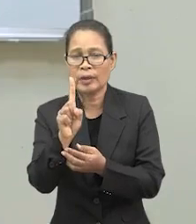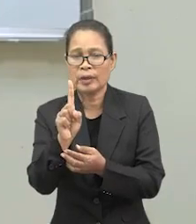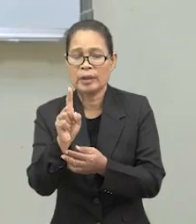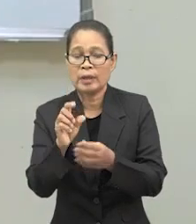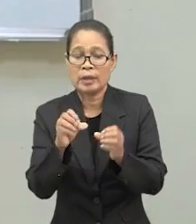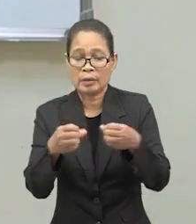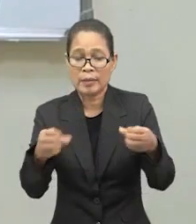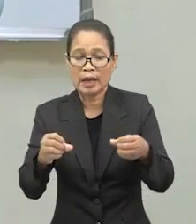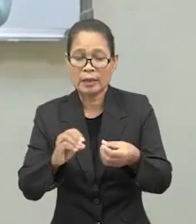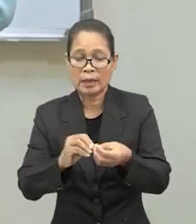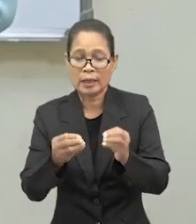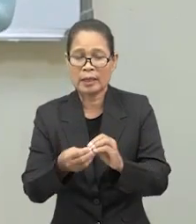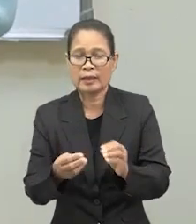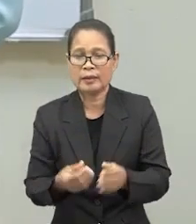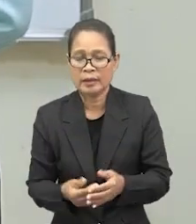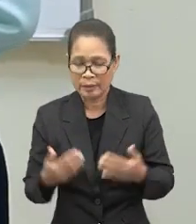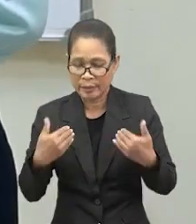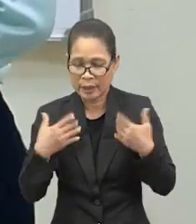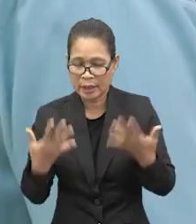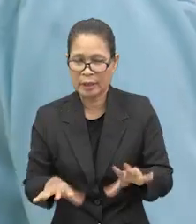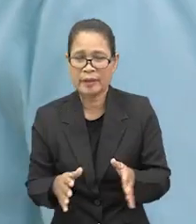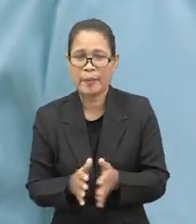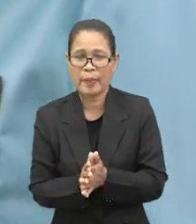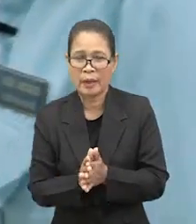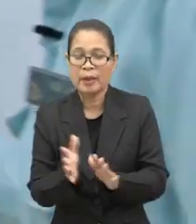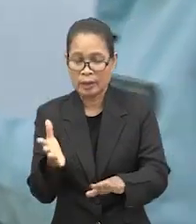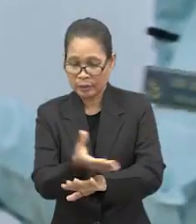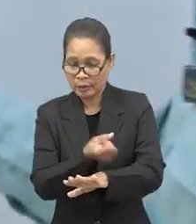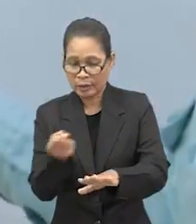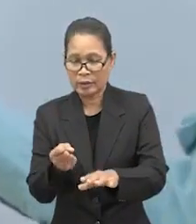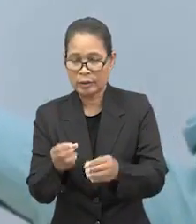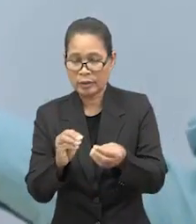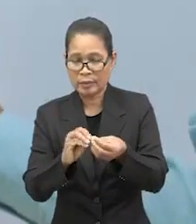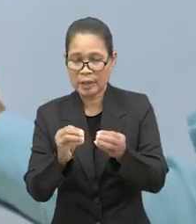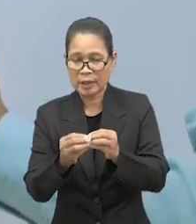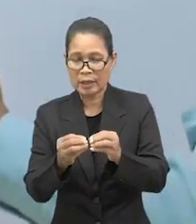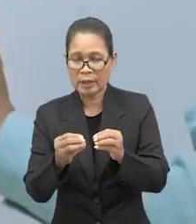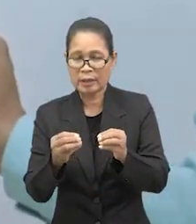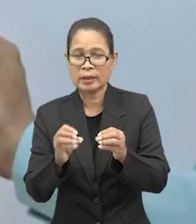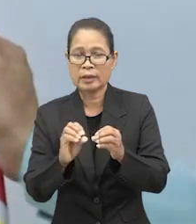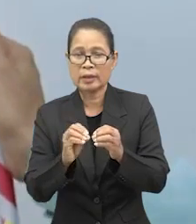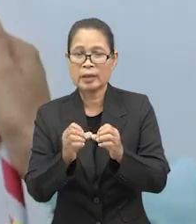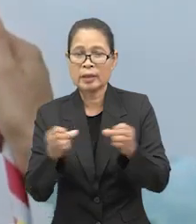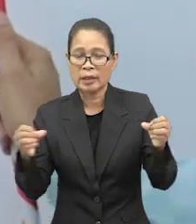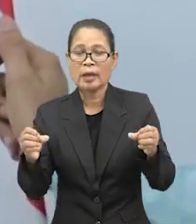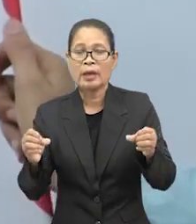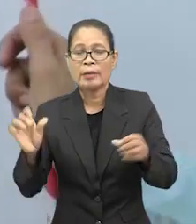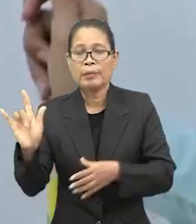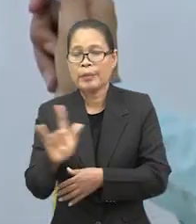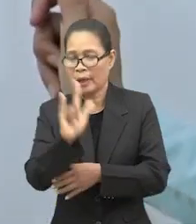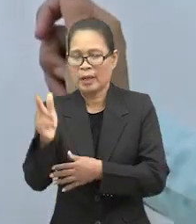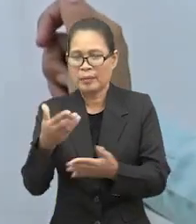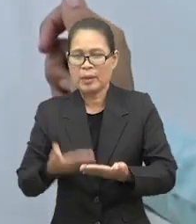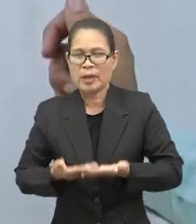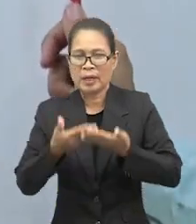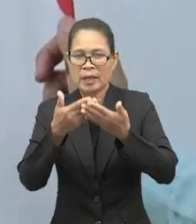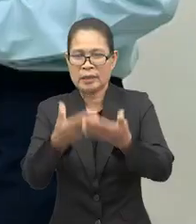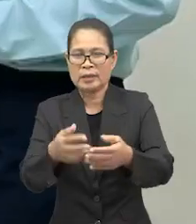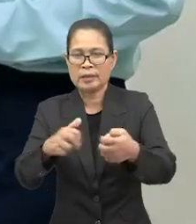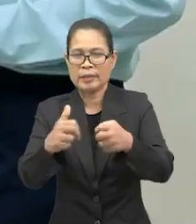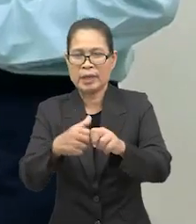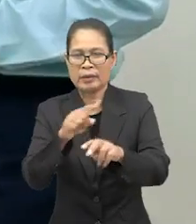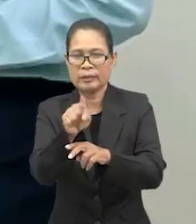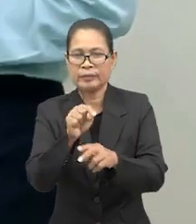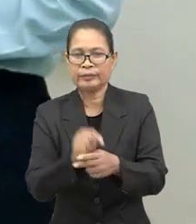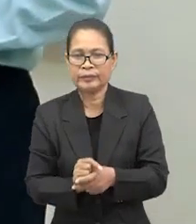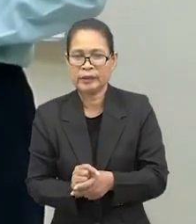chà tì mùi là bạc lệ dựng miền hà ấy chẳng dựng vô là bạc lệ ní một pra